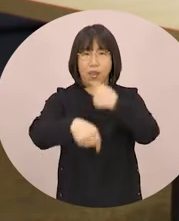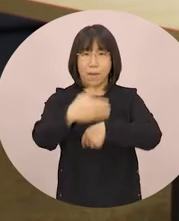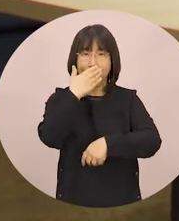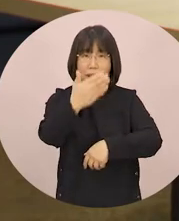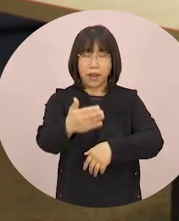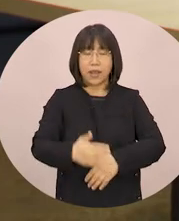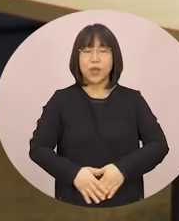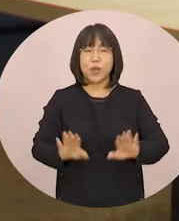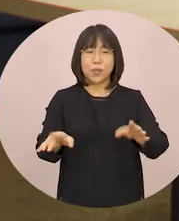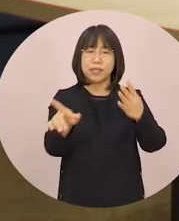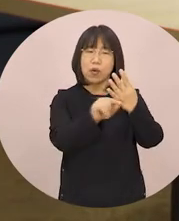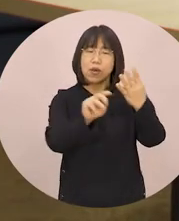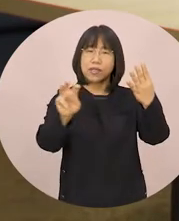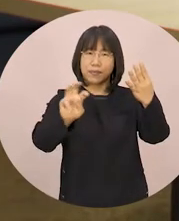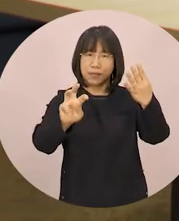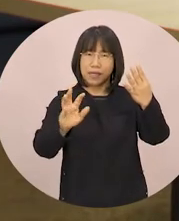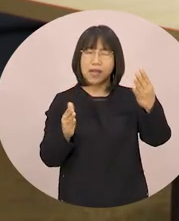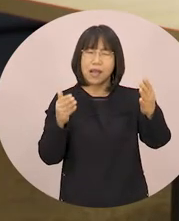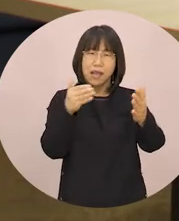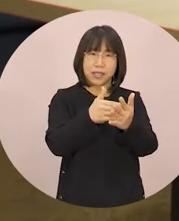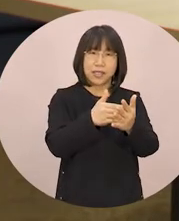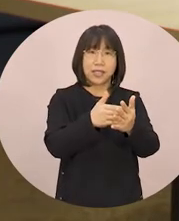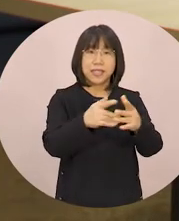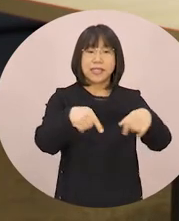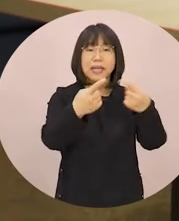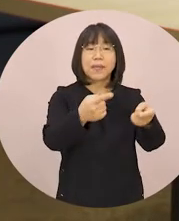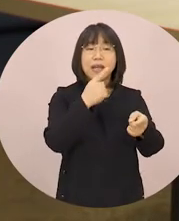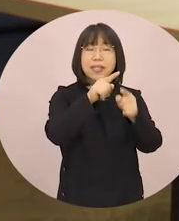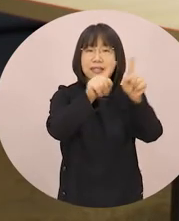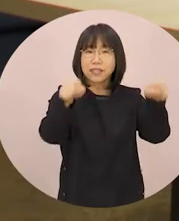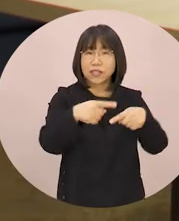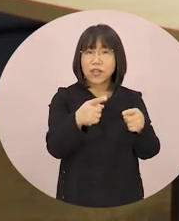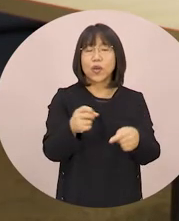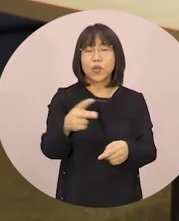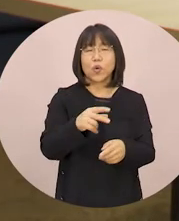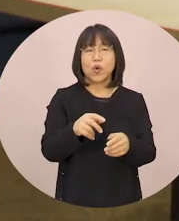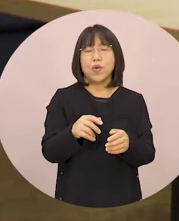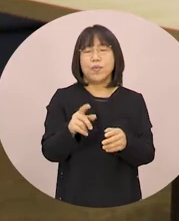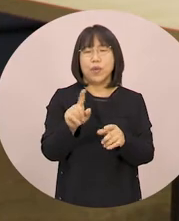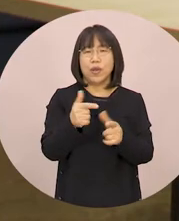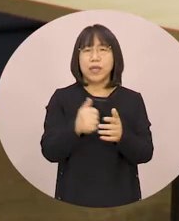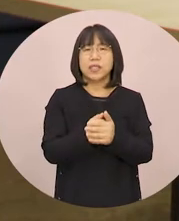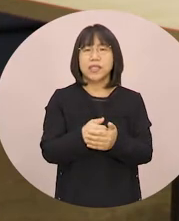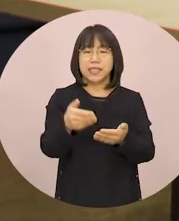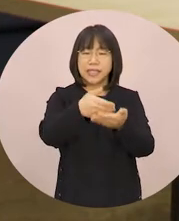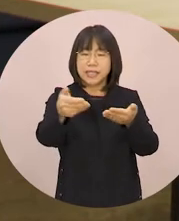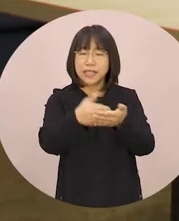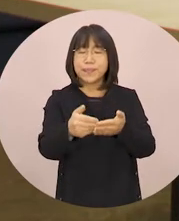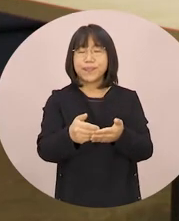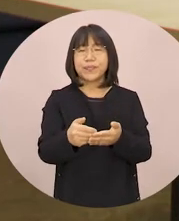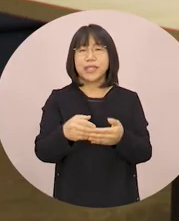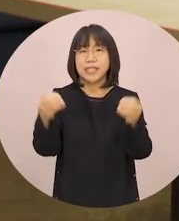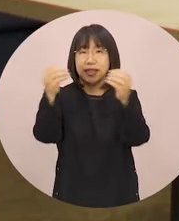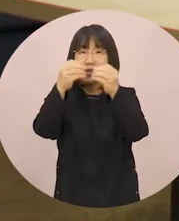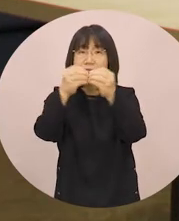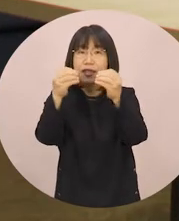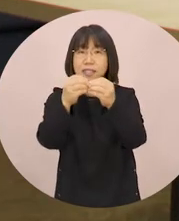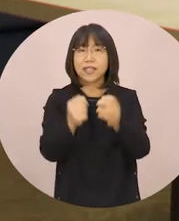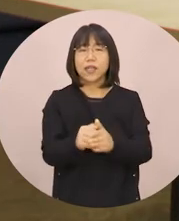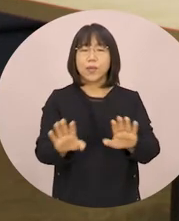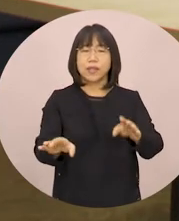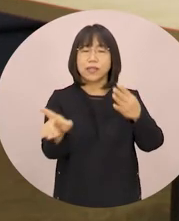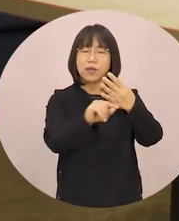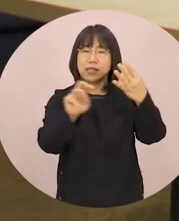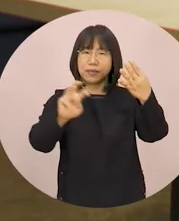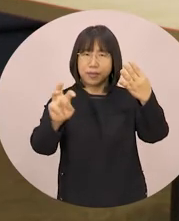40팀만 신청받습니다. 오는 30일까지 참가 신청서와 영상 파일을 이메일로 제출하시면 됩니다. 또한 그림 그리기와